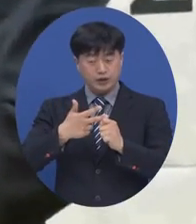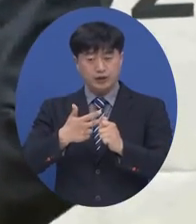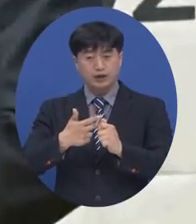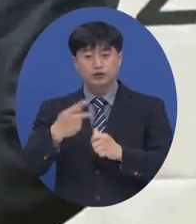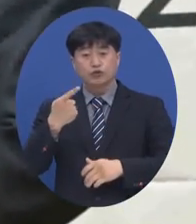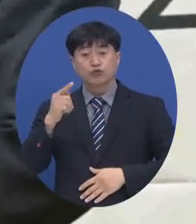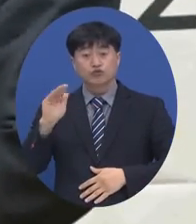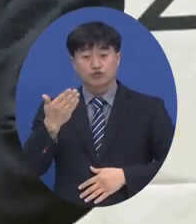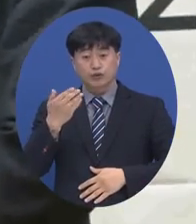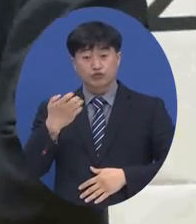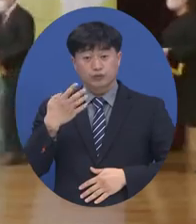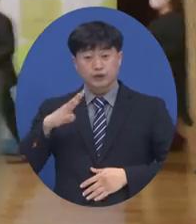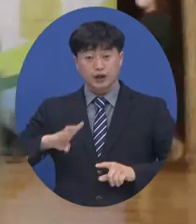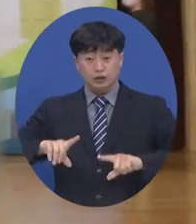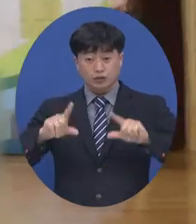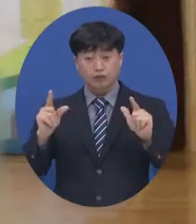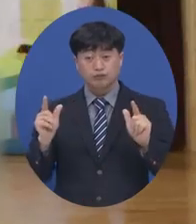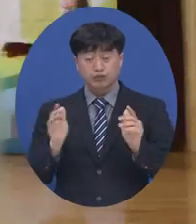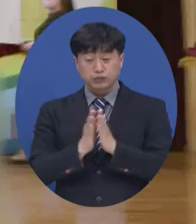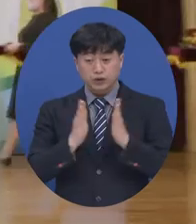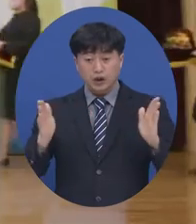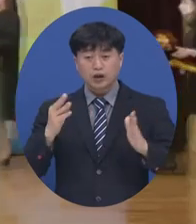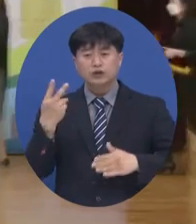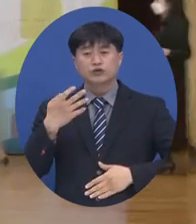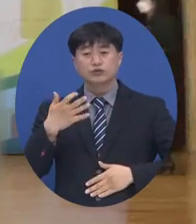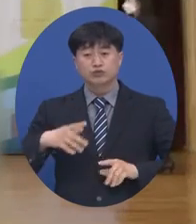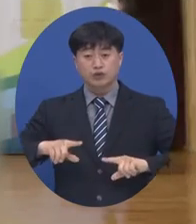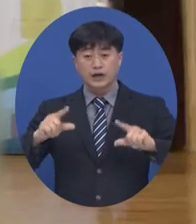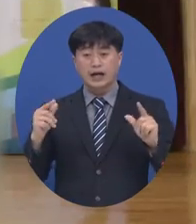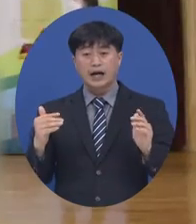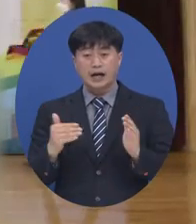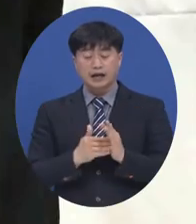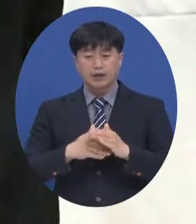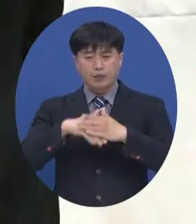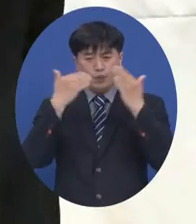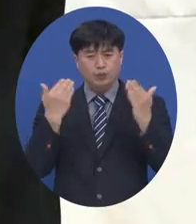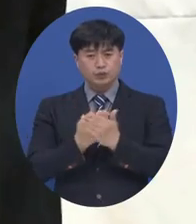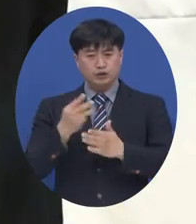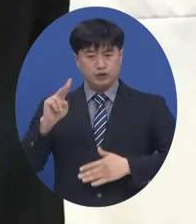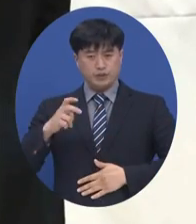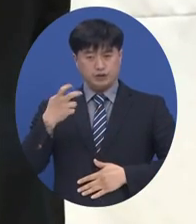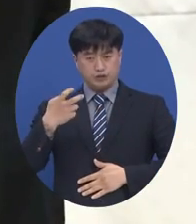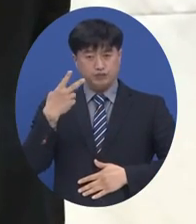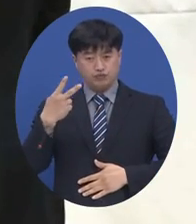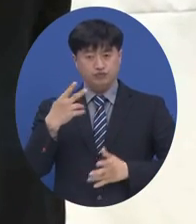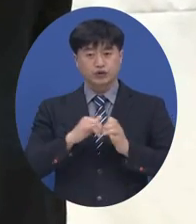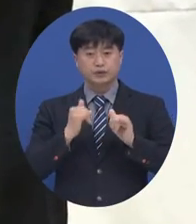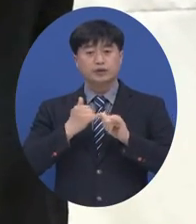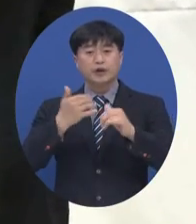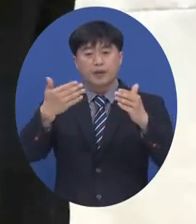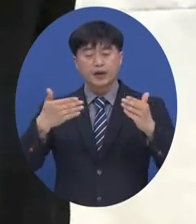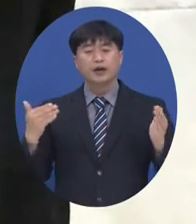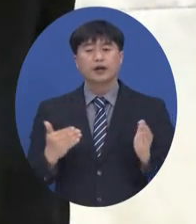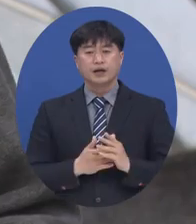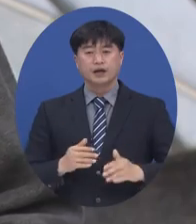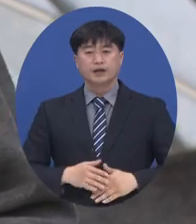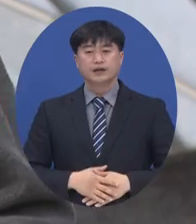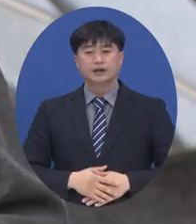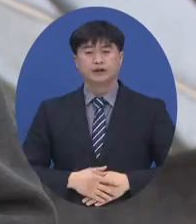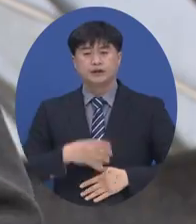지난 1994년부터 2019년까지 총 2백 일은 두 명의 상을 받았습니다